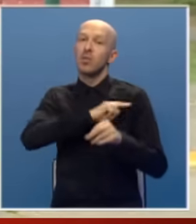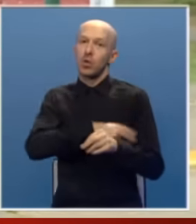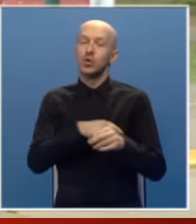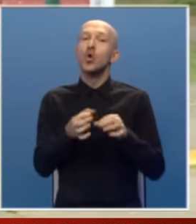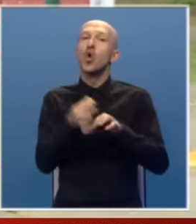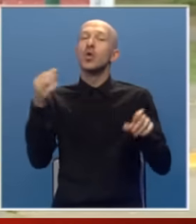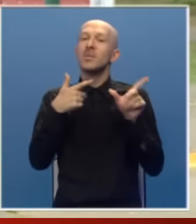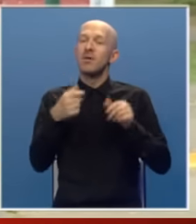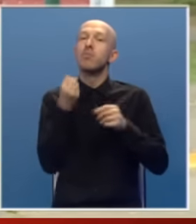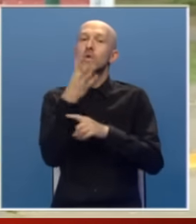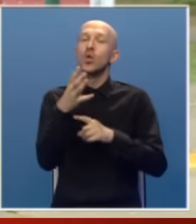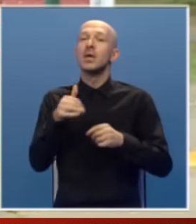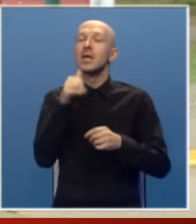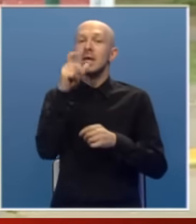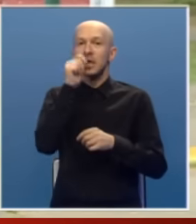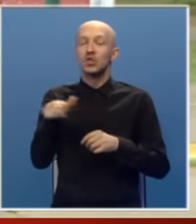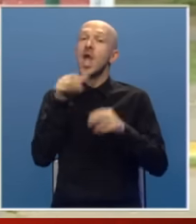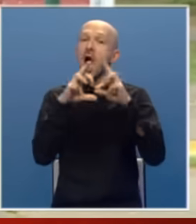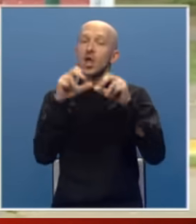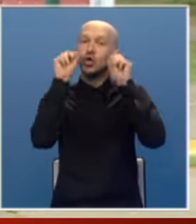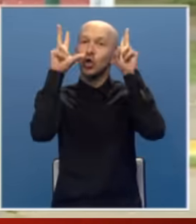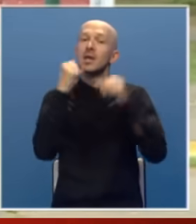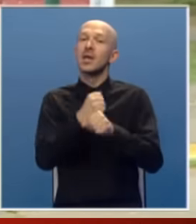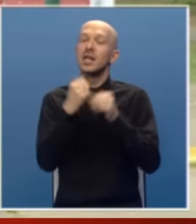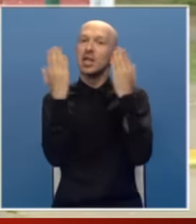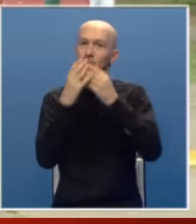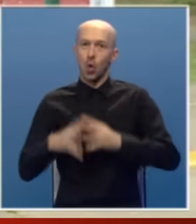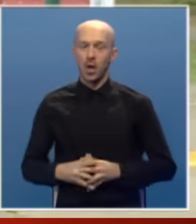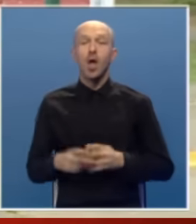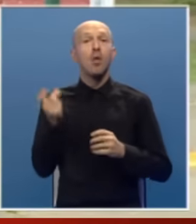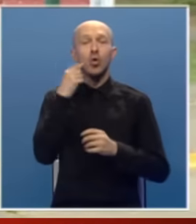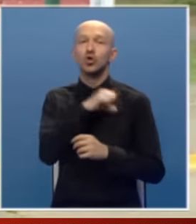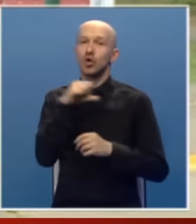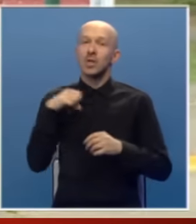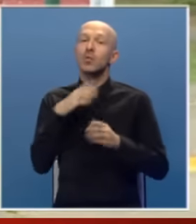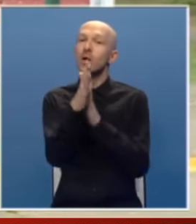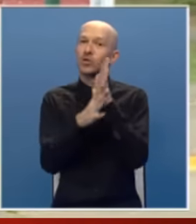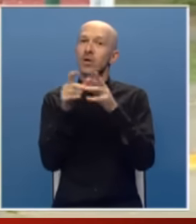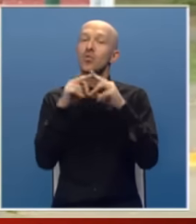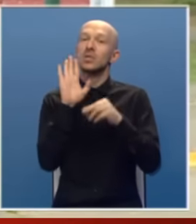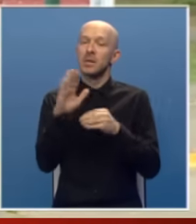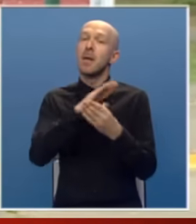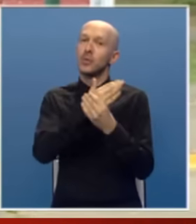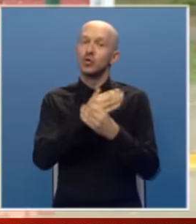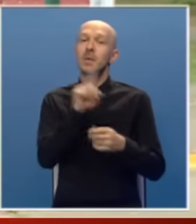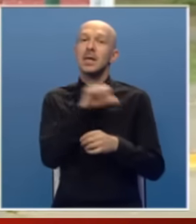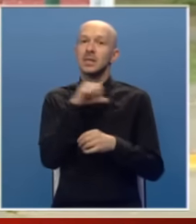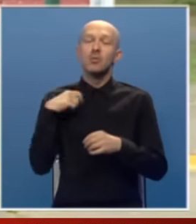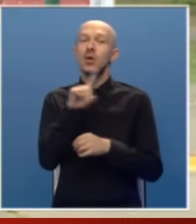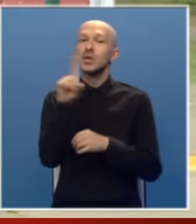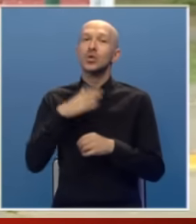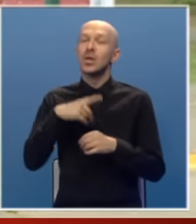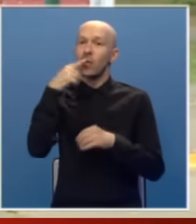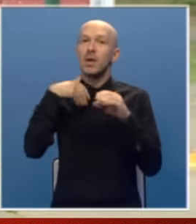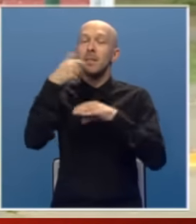sa dugim cijevima, brojne znatiželjne građane, ali i šokirane radnike škole. Pokušali smo da razgovaramo sa njima, međutim, ne samo da nisu htjeli da